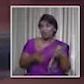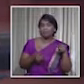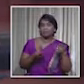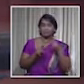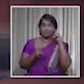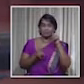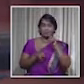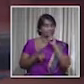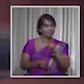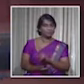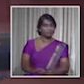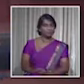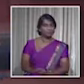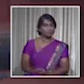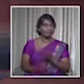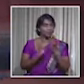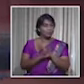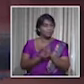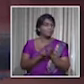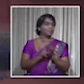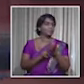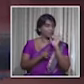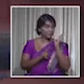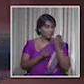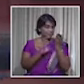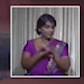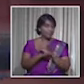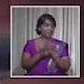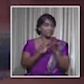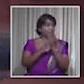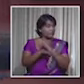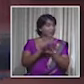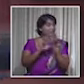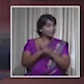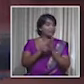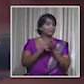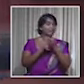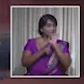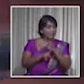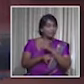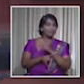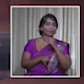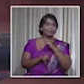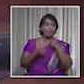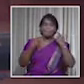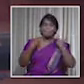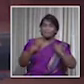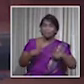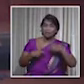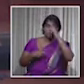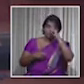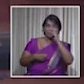पिलिबंद कियन हिटपु जनाधिपतिमा हिटपु जनाधिपतिमा गेन एकेन महिंद राजपक्ष